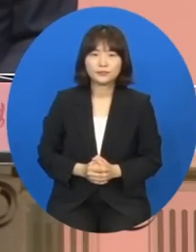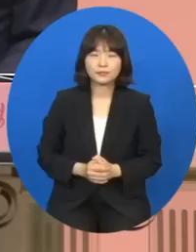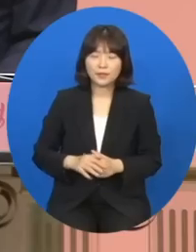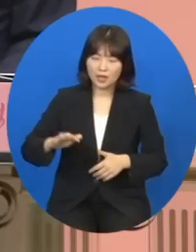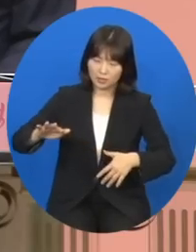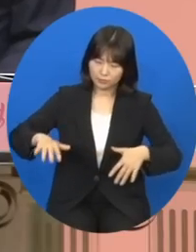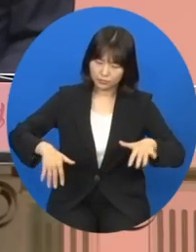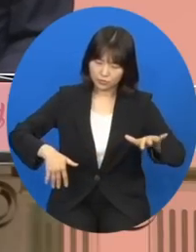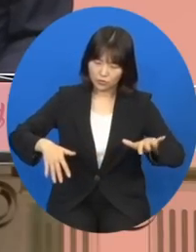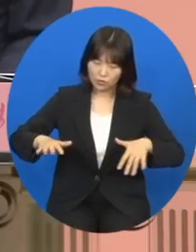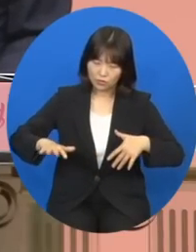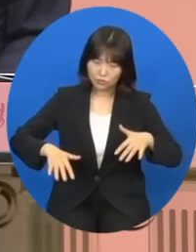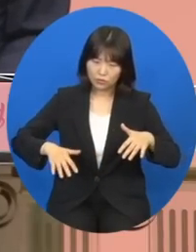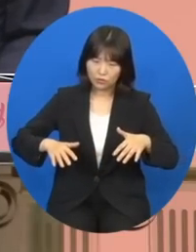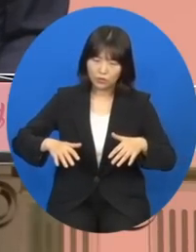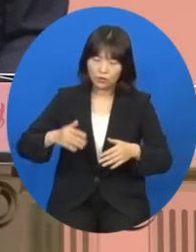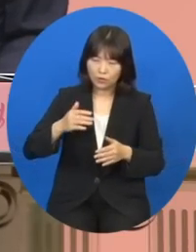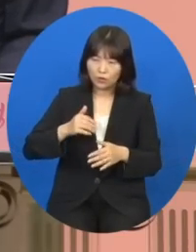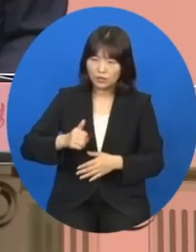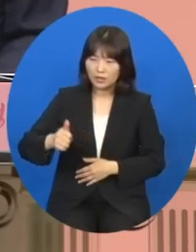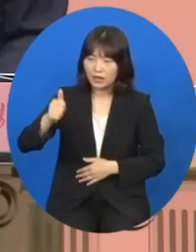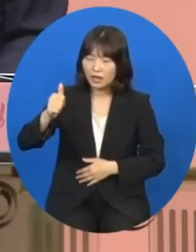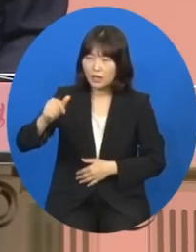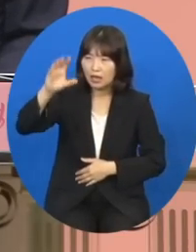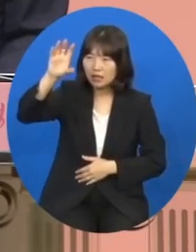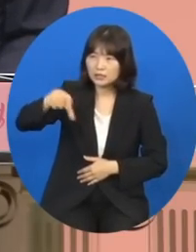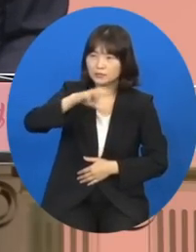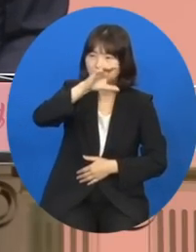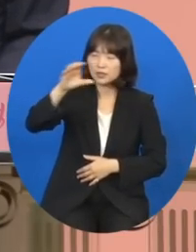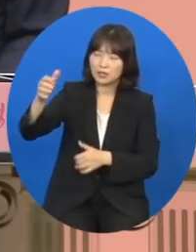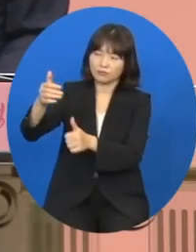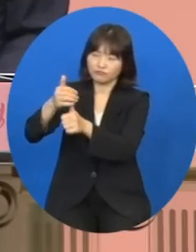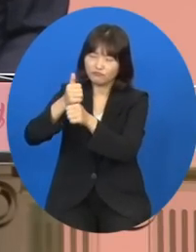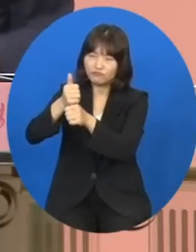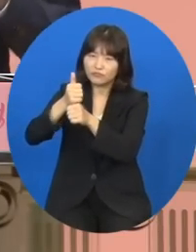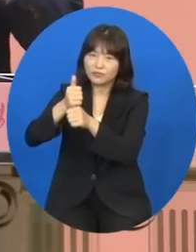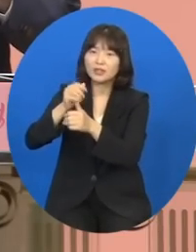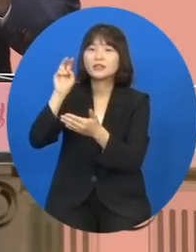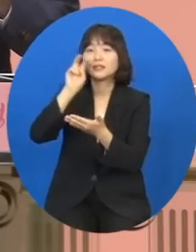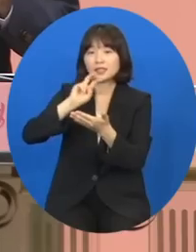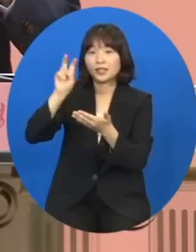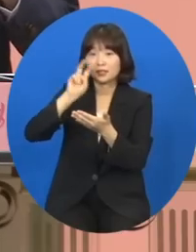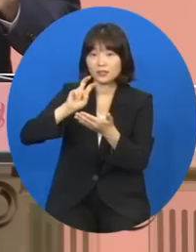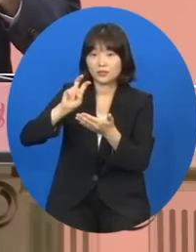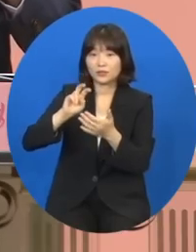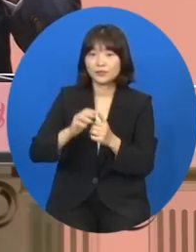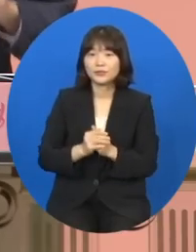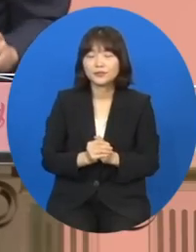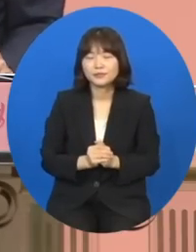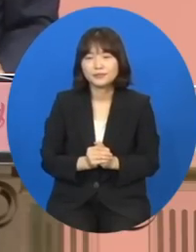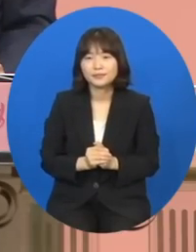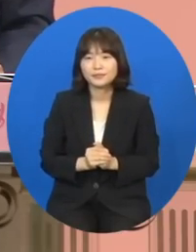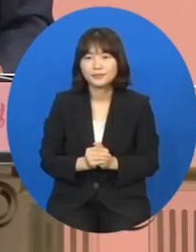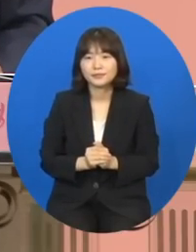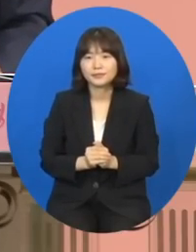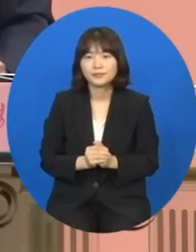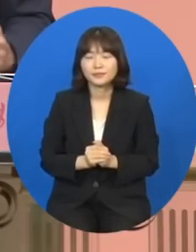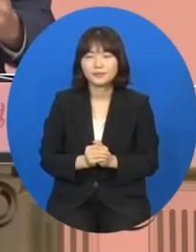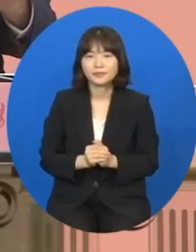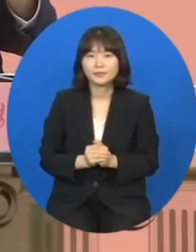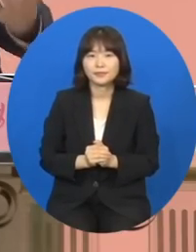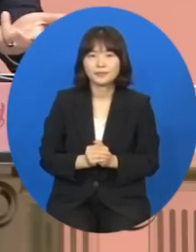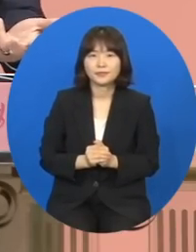들고 나아가 십자가를 붙든 애 이런 창 송 입니다 액션 elm 파 월드